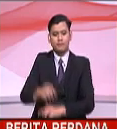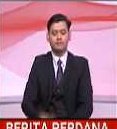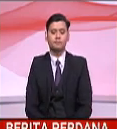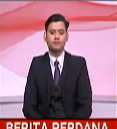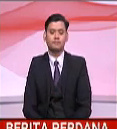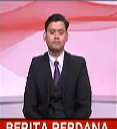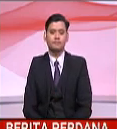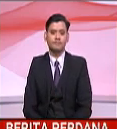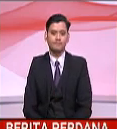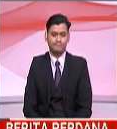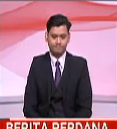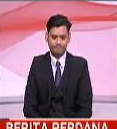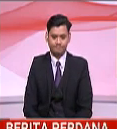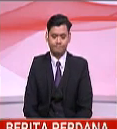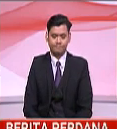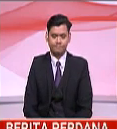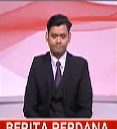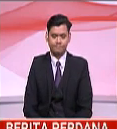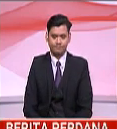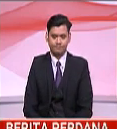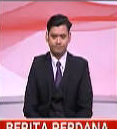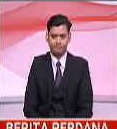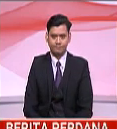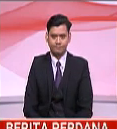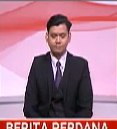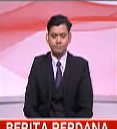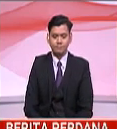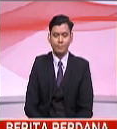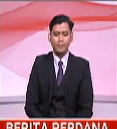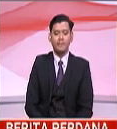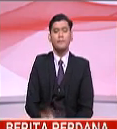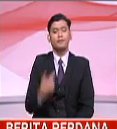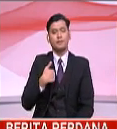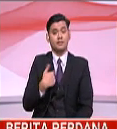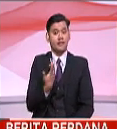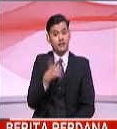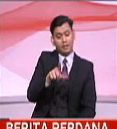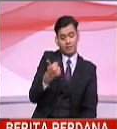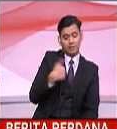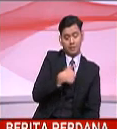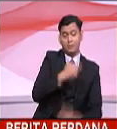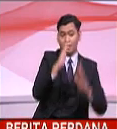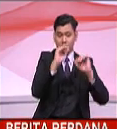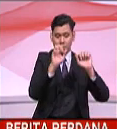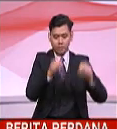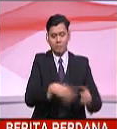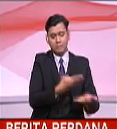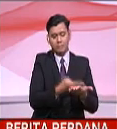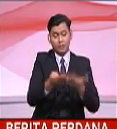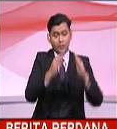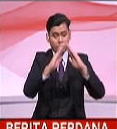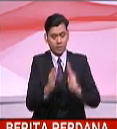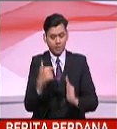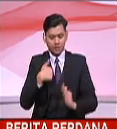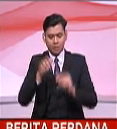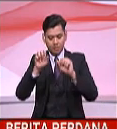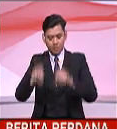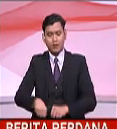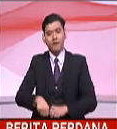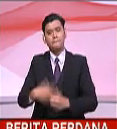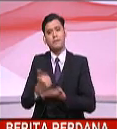Ayo main game isi do the contribution of the Confession savetodrive senimovie persen banglimas